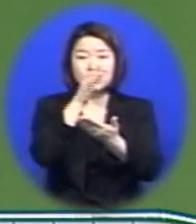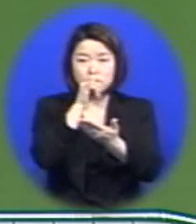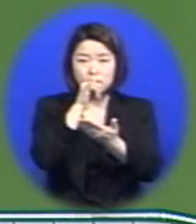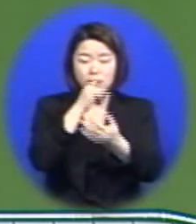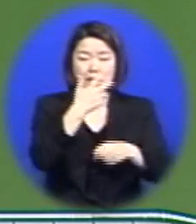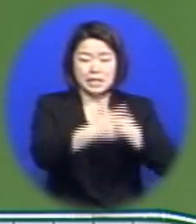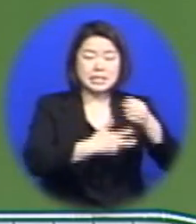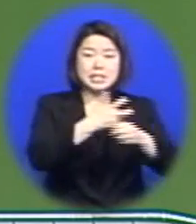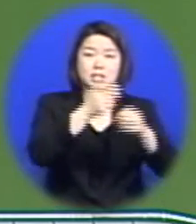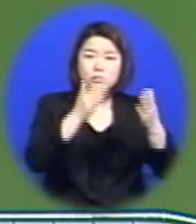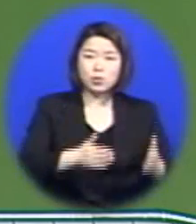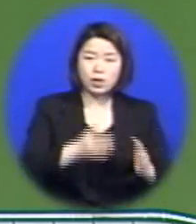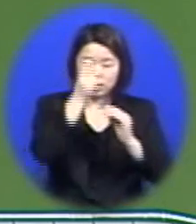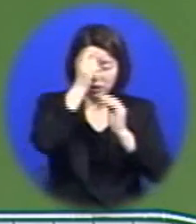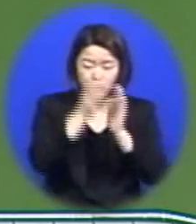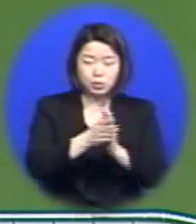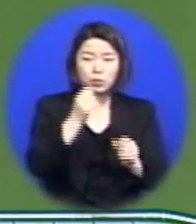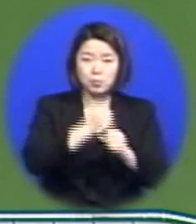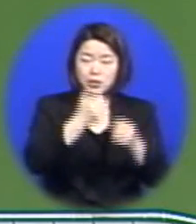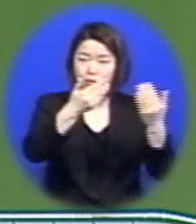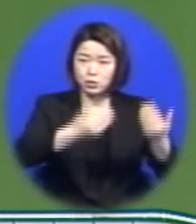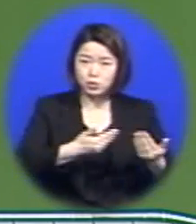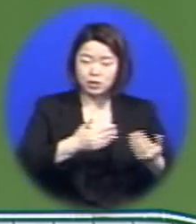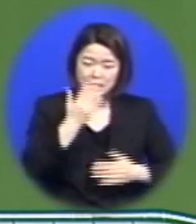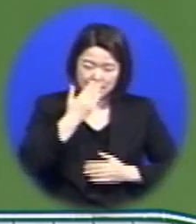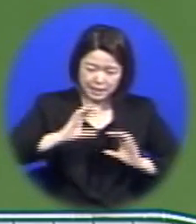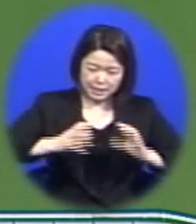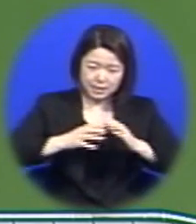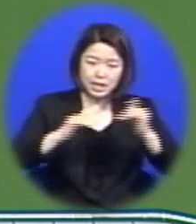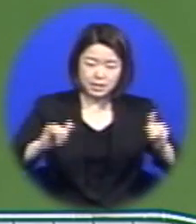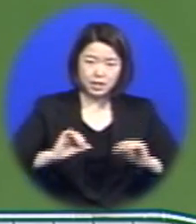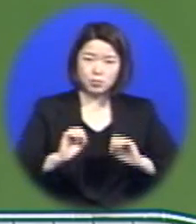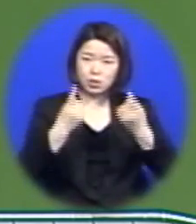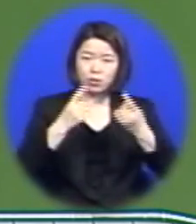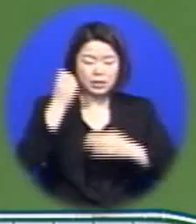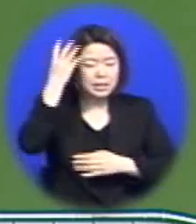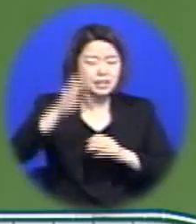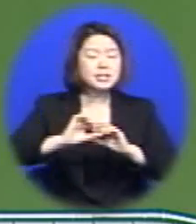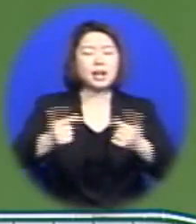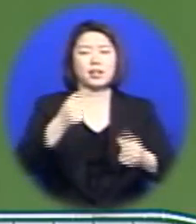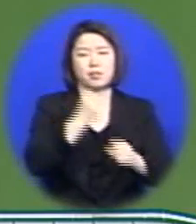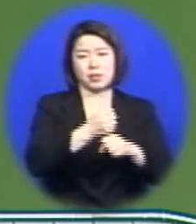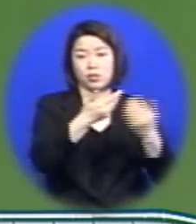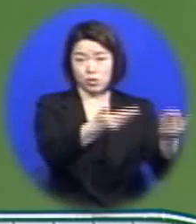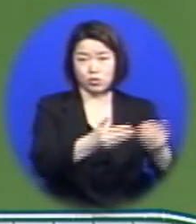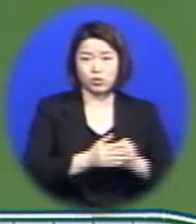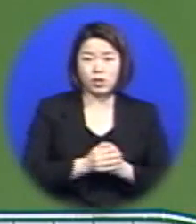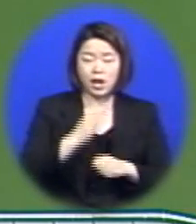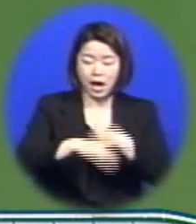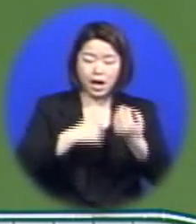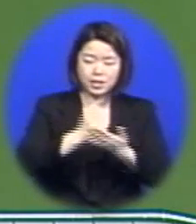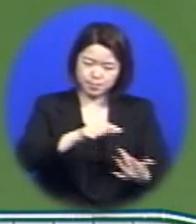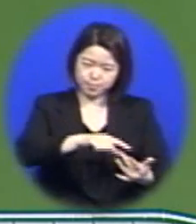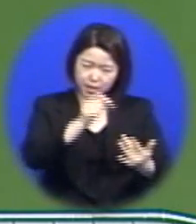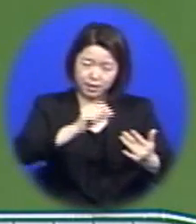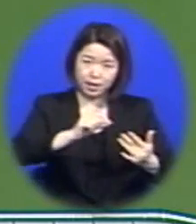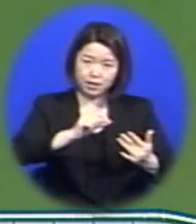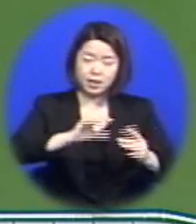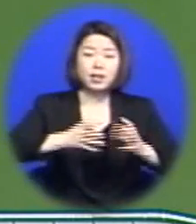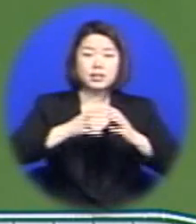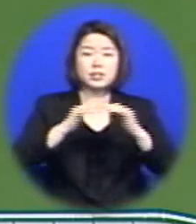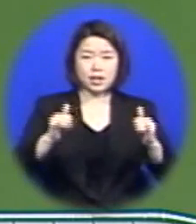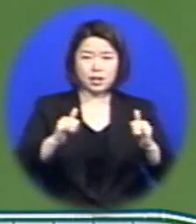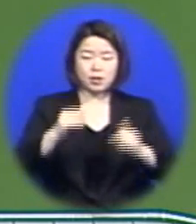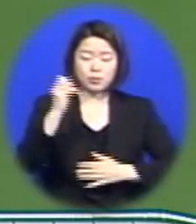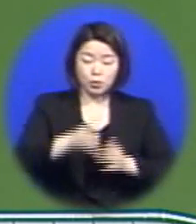것은 이스라엘 민족으로 하여금 잊어버리지 않게 하신 거예요 하나님의 택한 백성이라는 걸 그리고 예루살렘으로